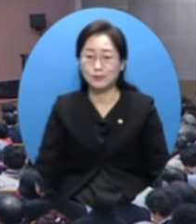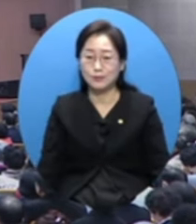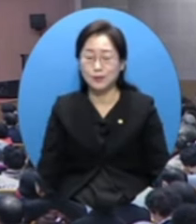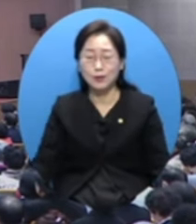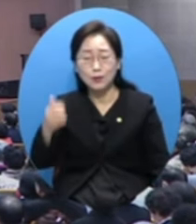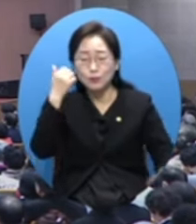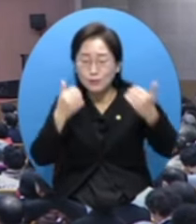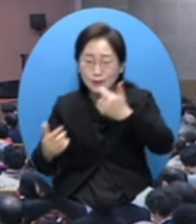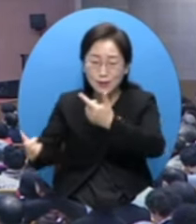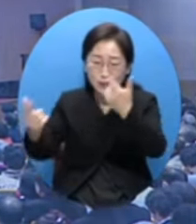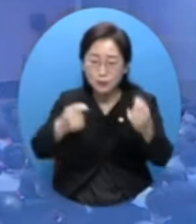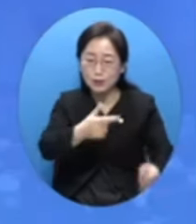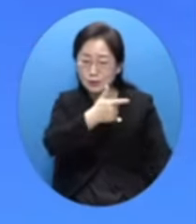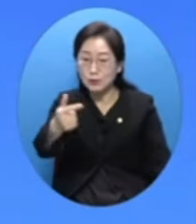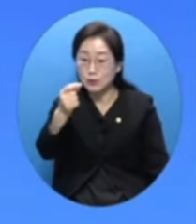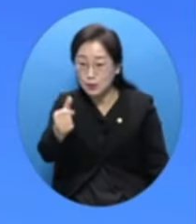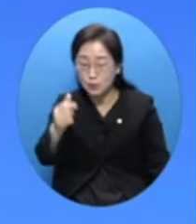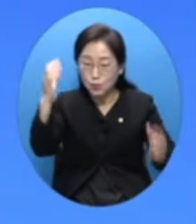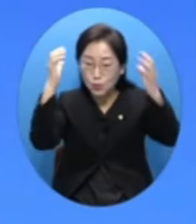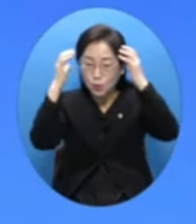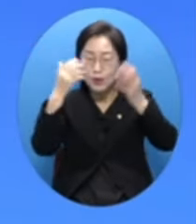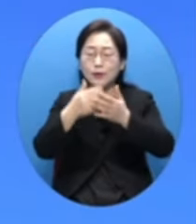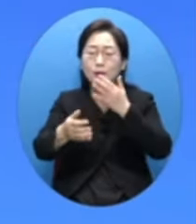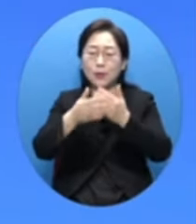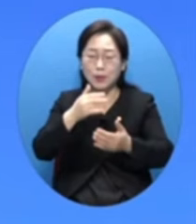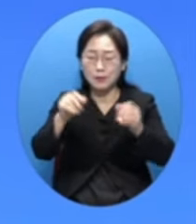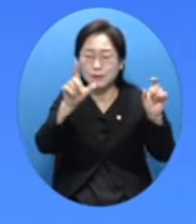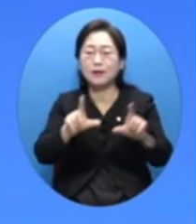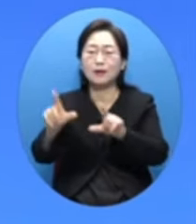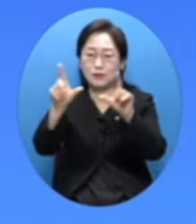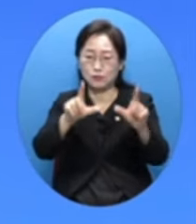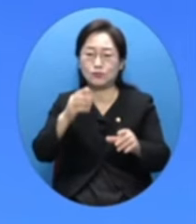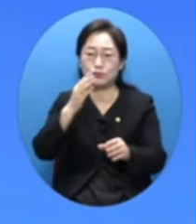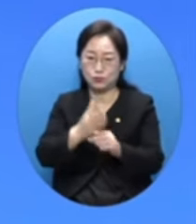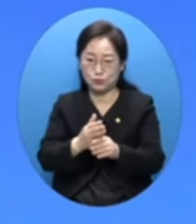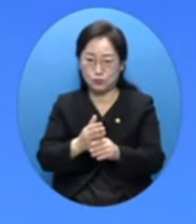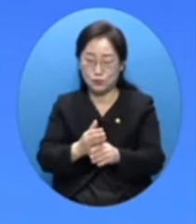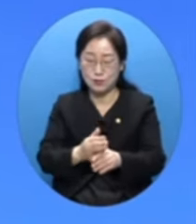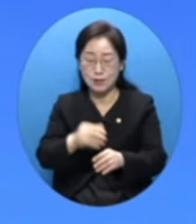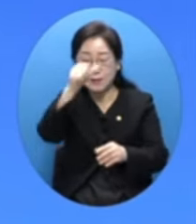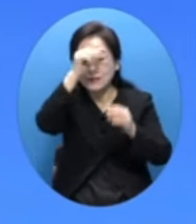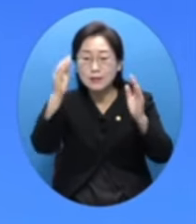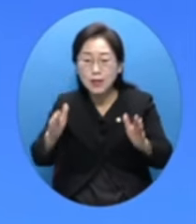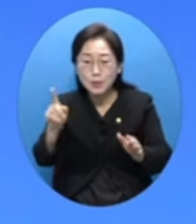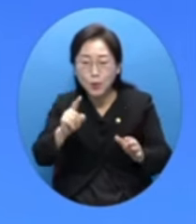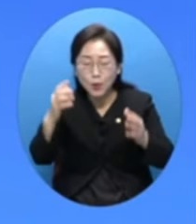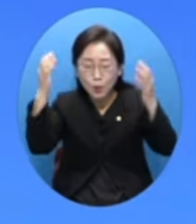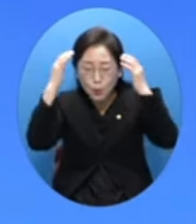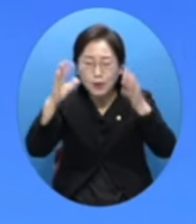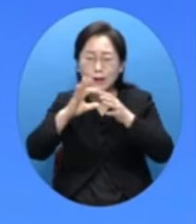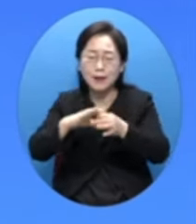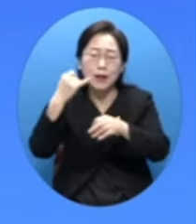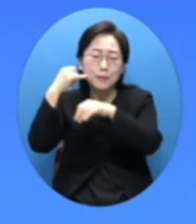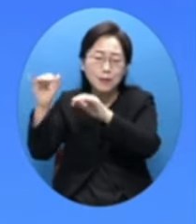누구나 크고 작은 권한을 경험하며 일생을 살아갑니다 그래서 인생을고해 받으라고 이야기하기도